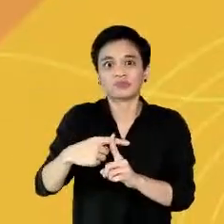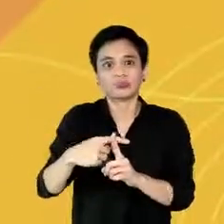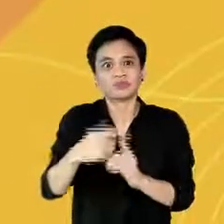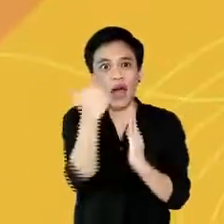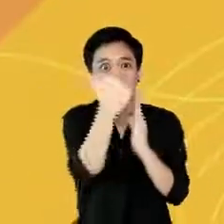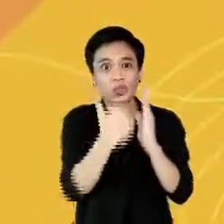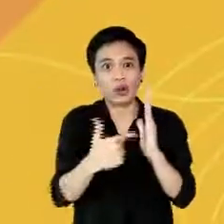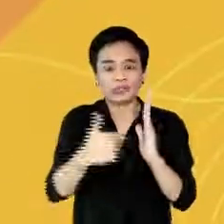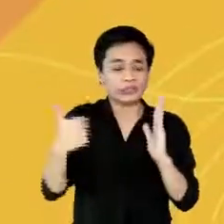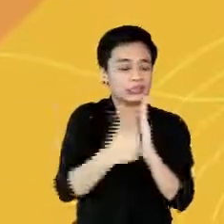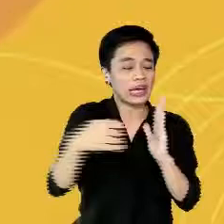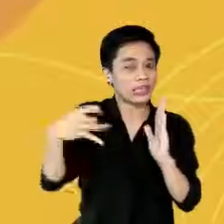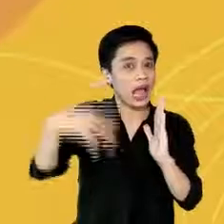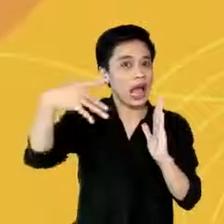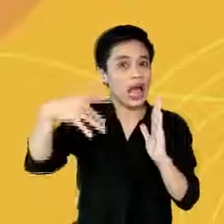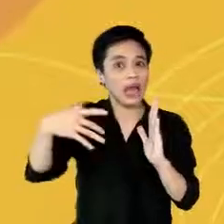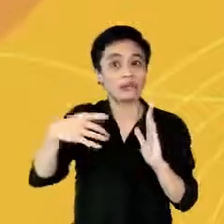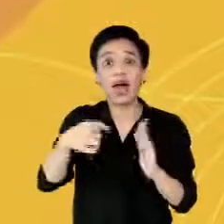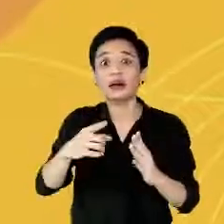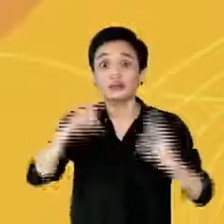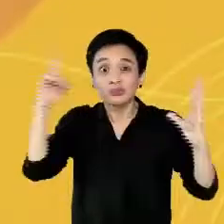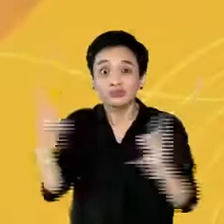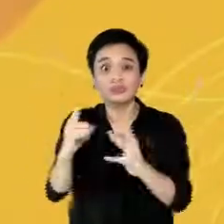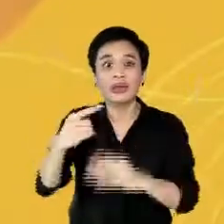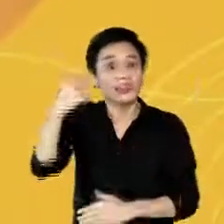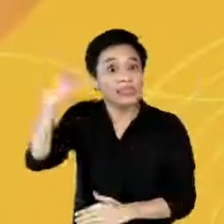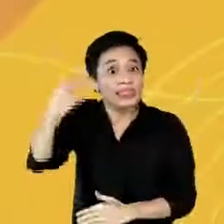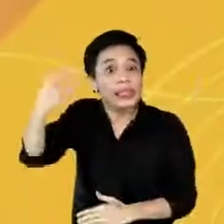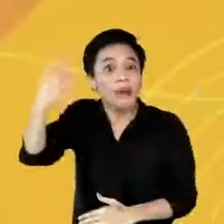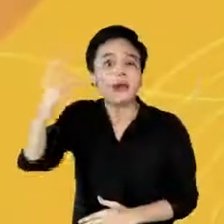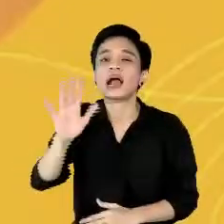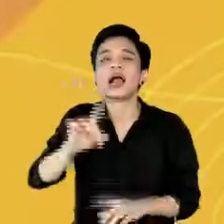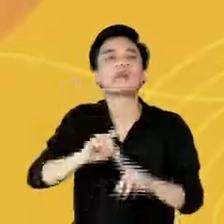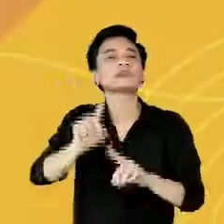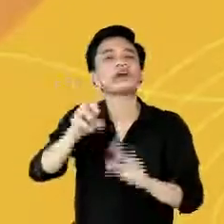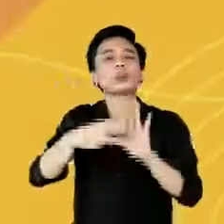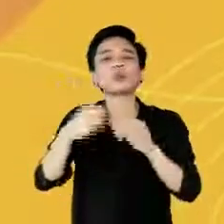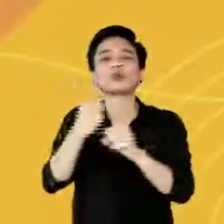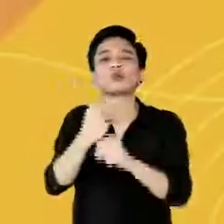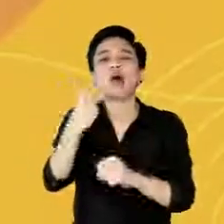ini tidak setiap hari masuk ya tapi seminggu